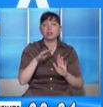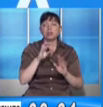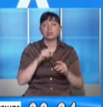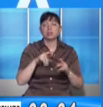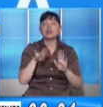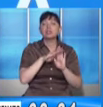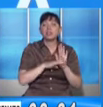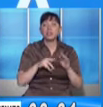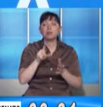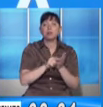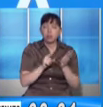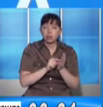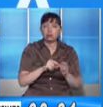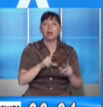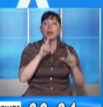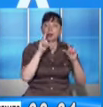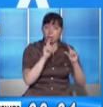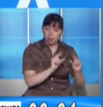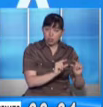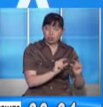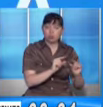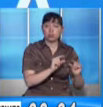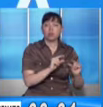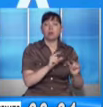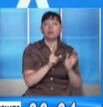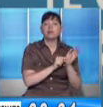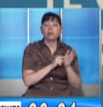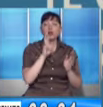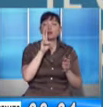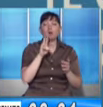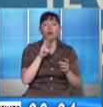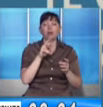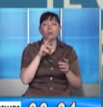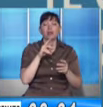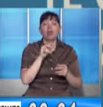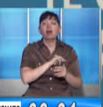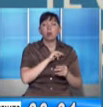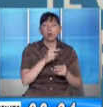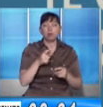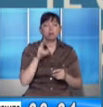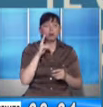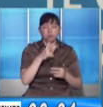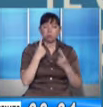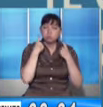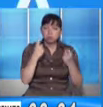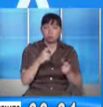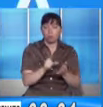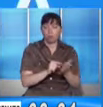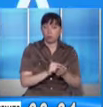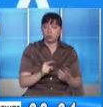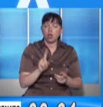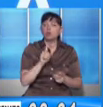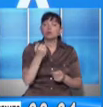de pensionare prin micșorarea pensiilor foarte mari achitate funcționarilor. Puteți, vă rog, să ne precizați